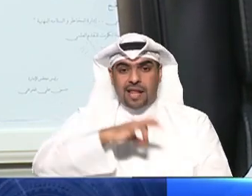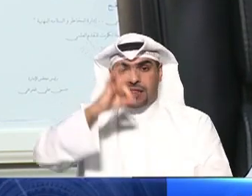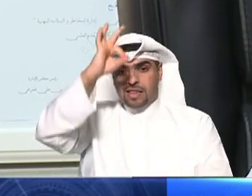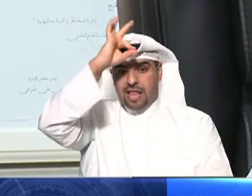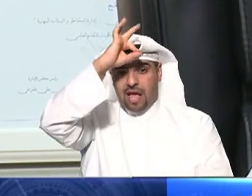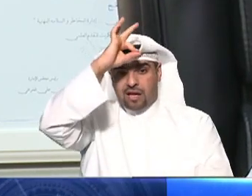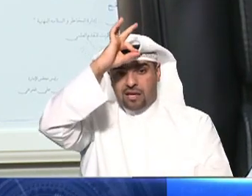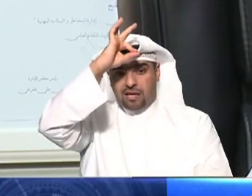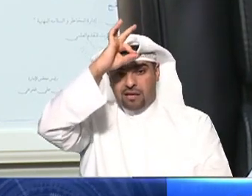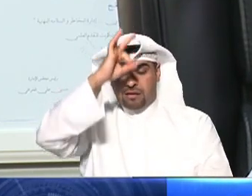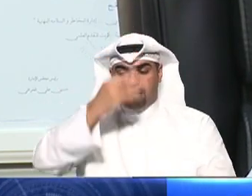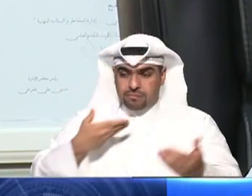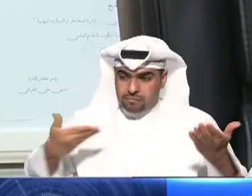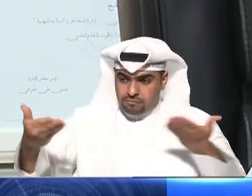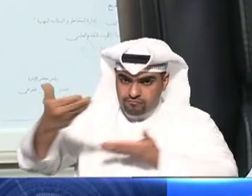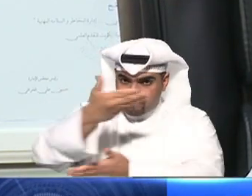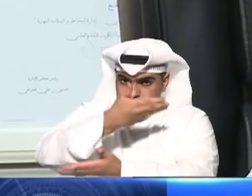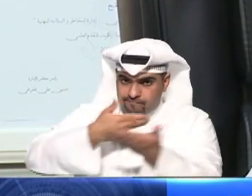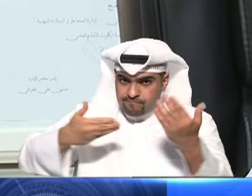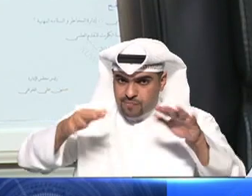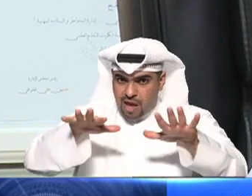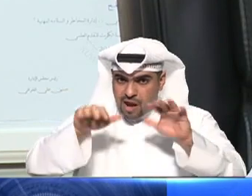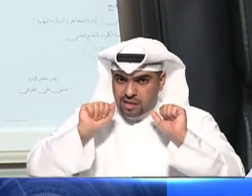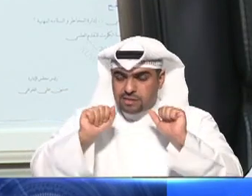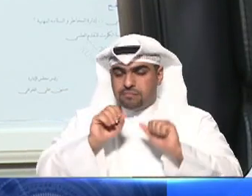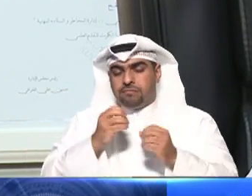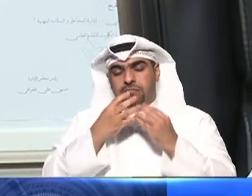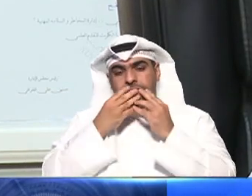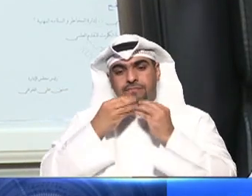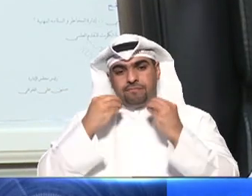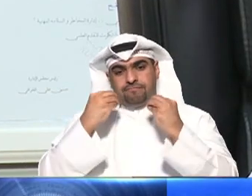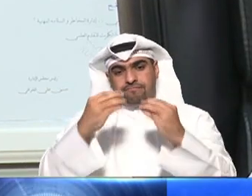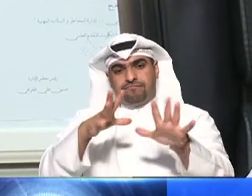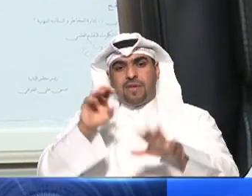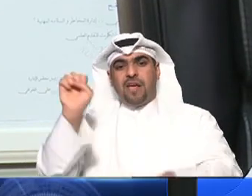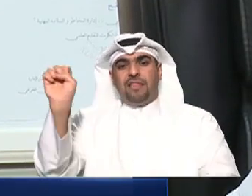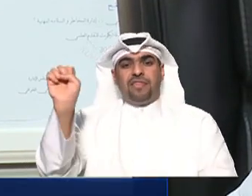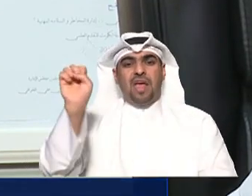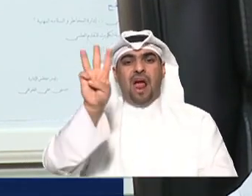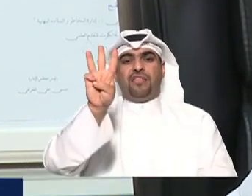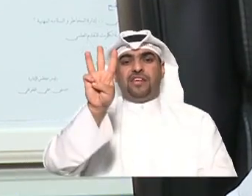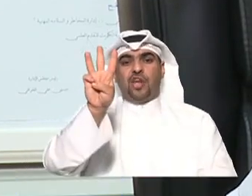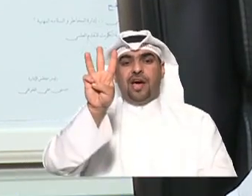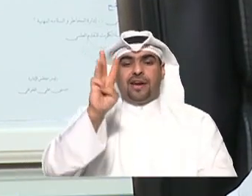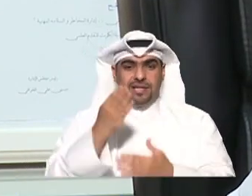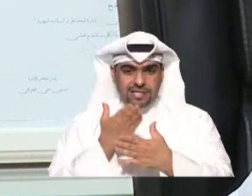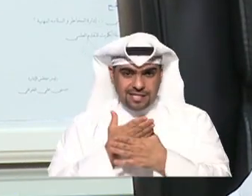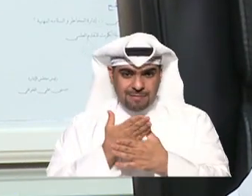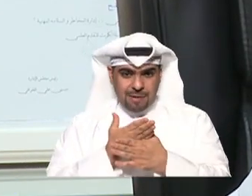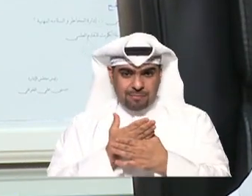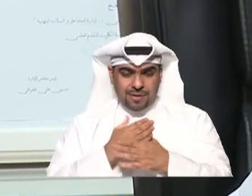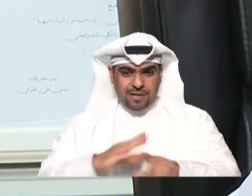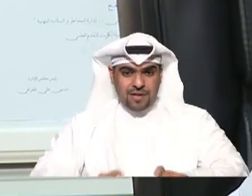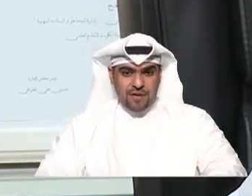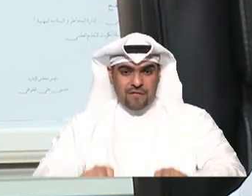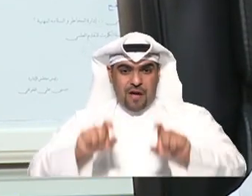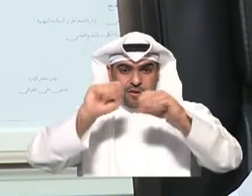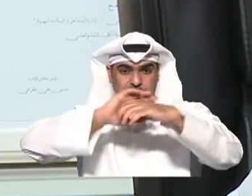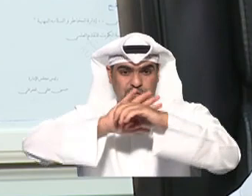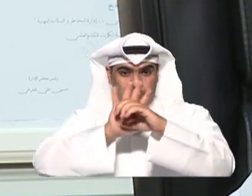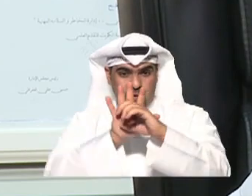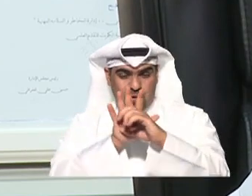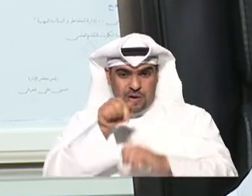3 أشهر. لكن ما حصل من خلال جائحة كورونا والاستثناءات اللي حصلت أجلت هذه الأمور،